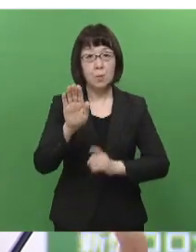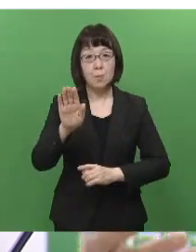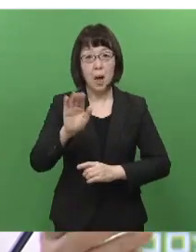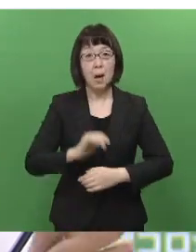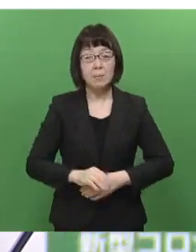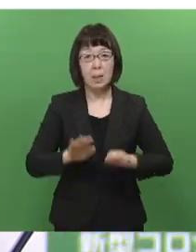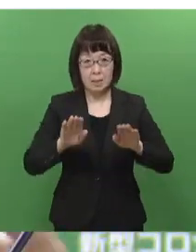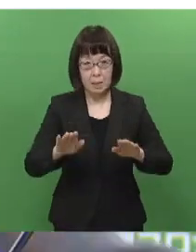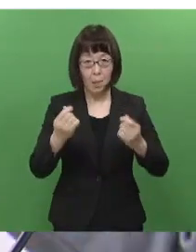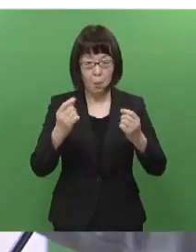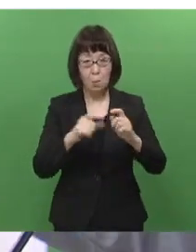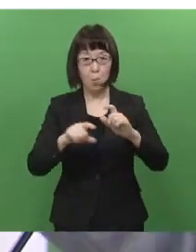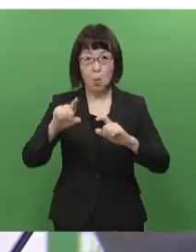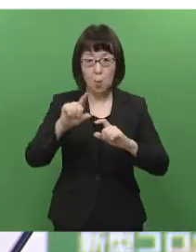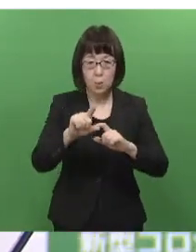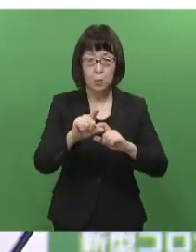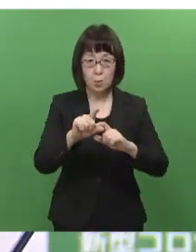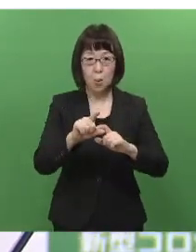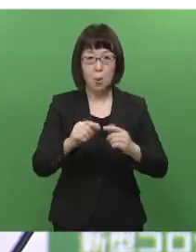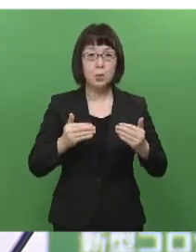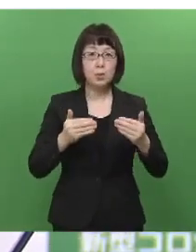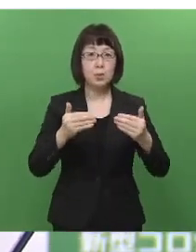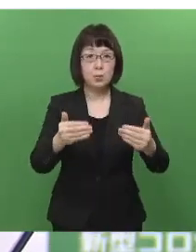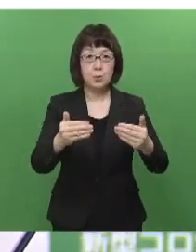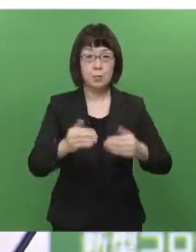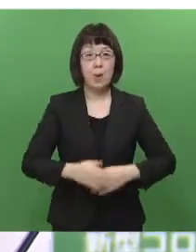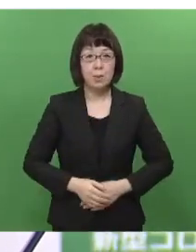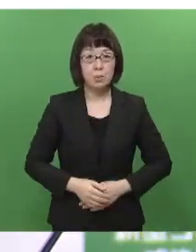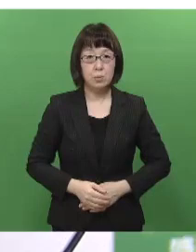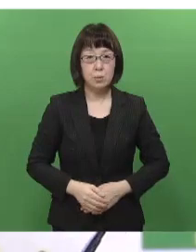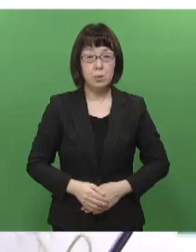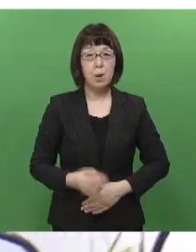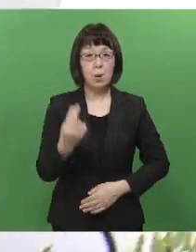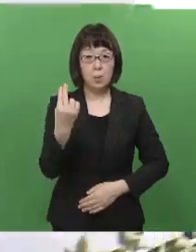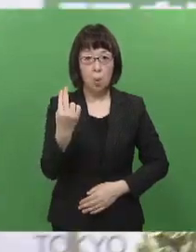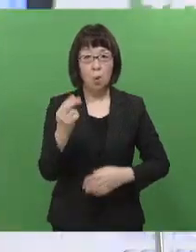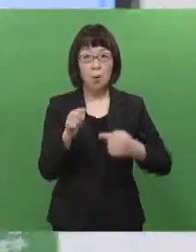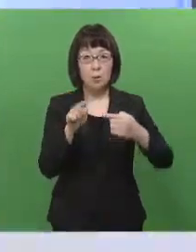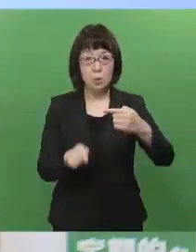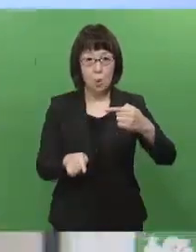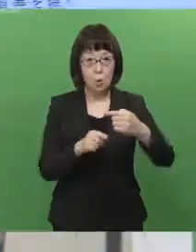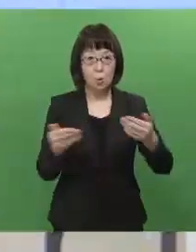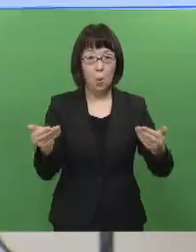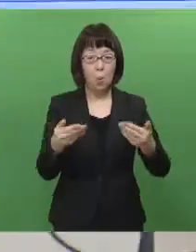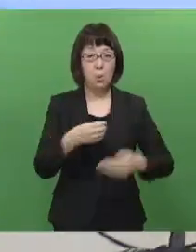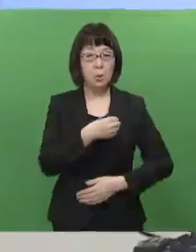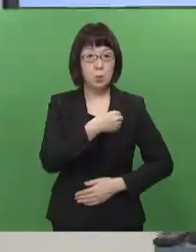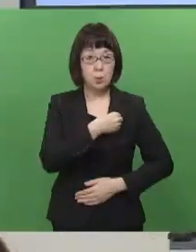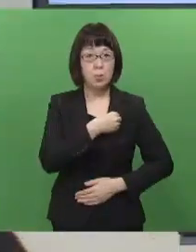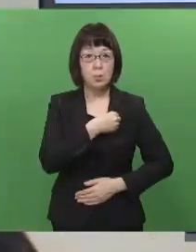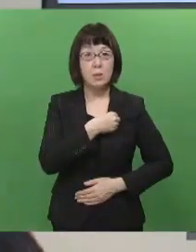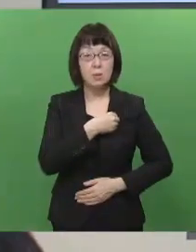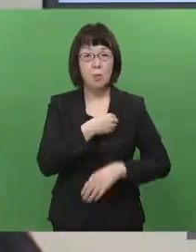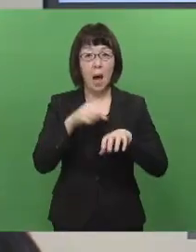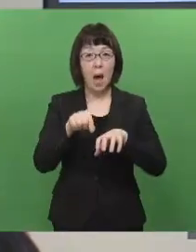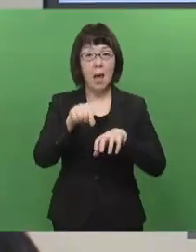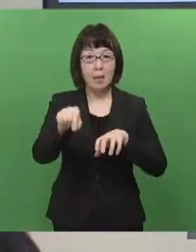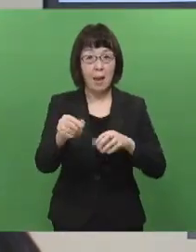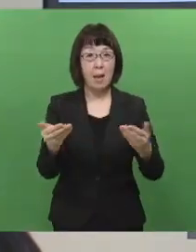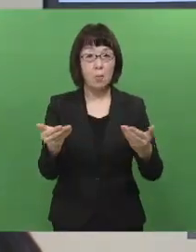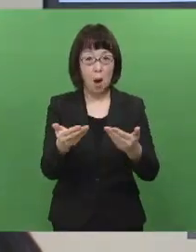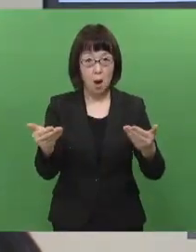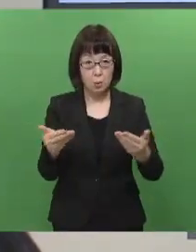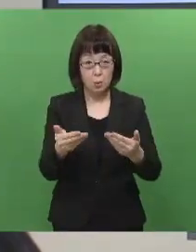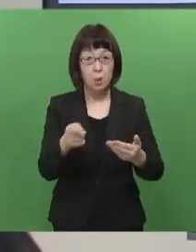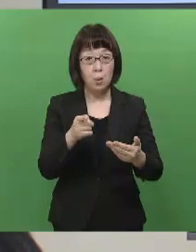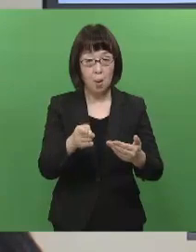進めていくということで、こちら東京都でありますが、都庁職員でありますが、テレワークにつきましては事業